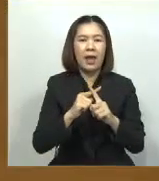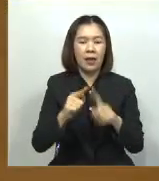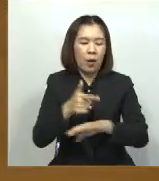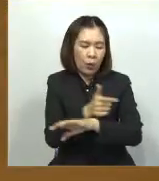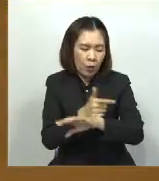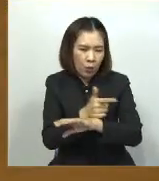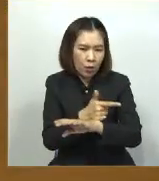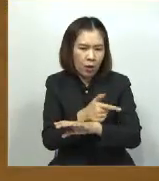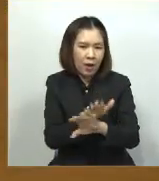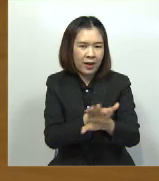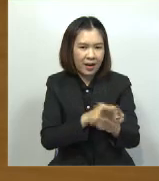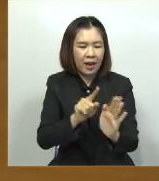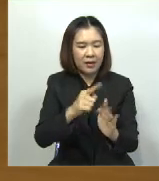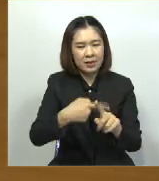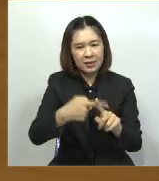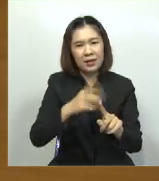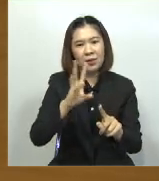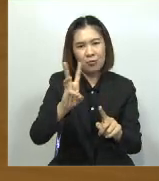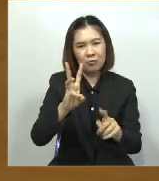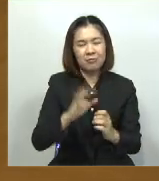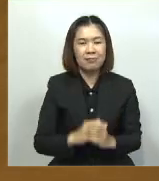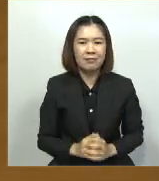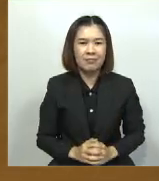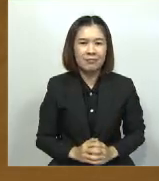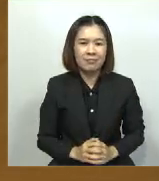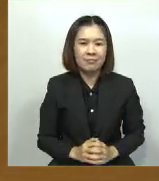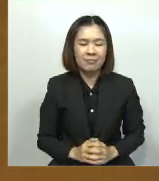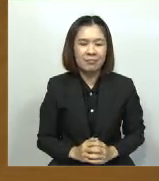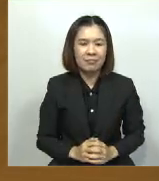ลานานอย่างน้อย6เดือนค่ะ อากาศค่อนข้าง